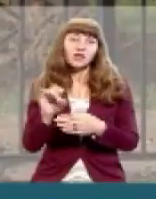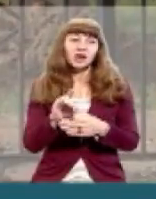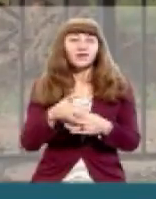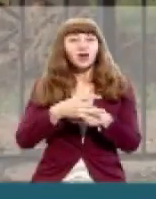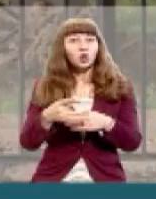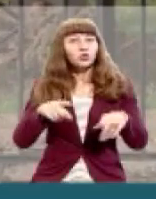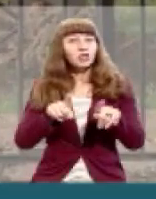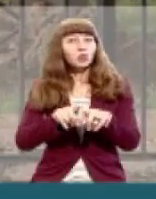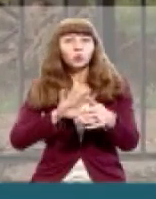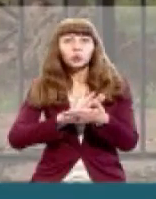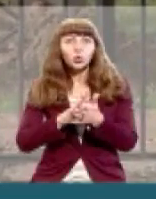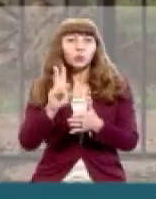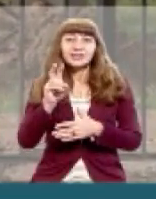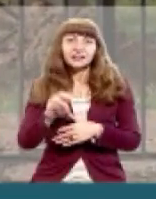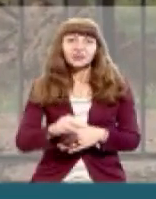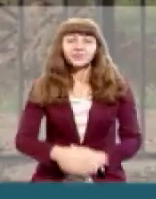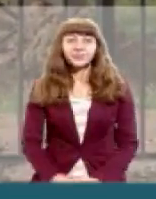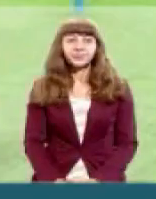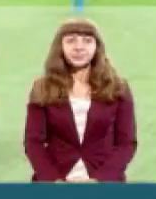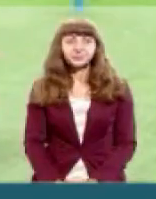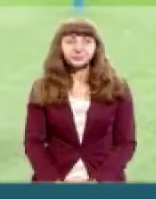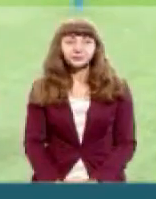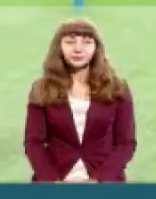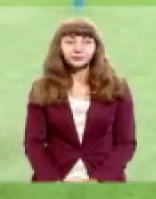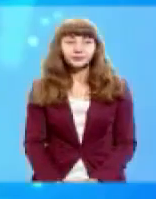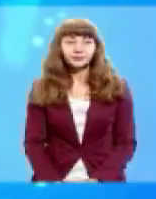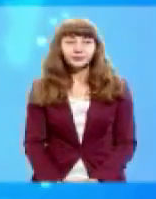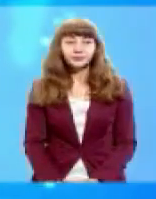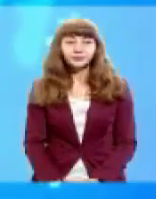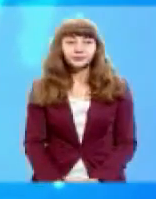береді. Ауданда мұндай қызметтер бұрын көрсетілмеген.